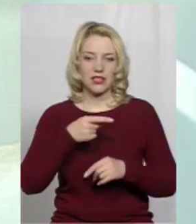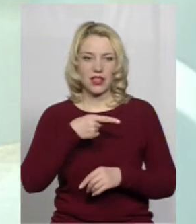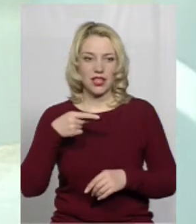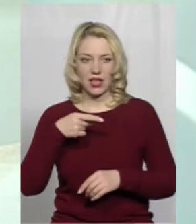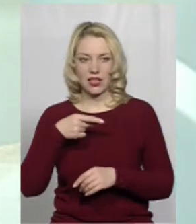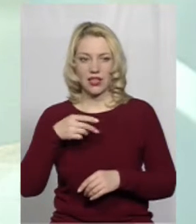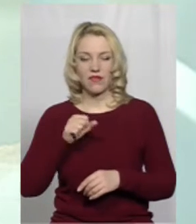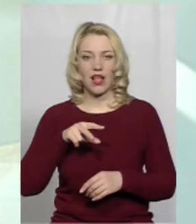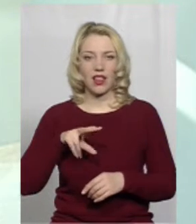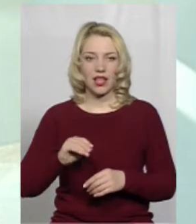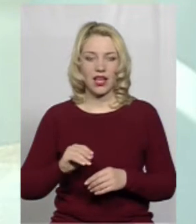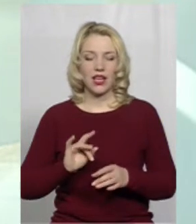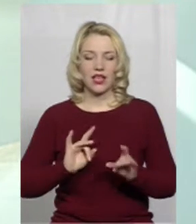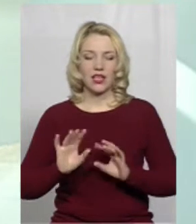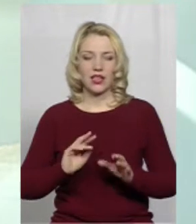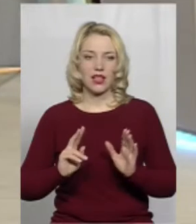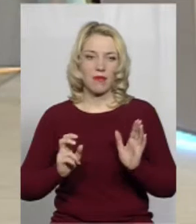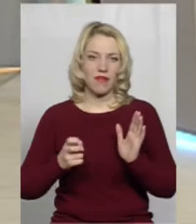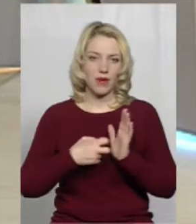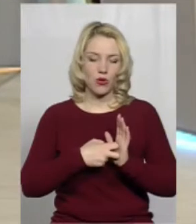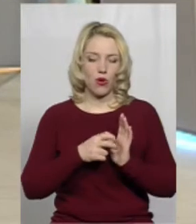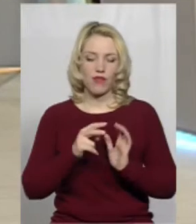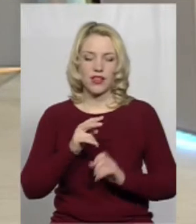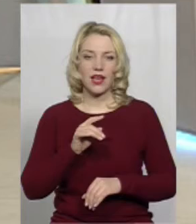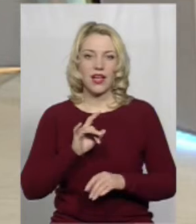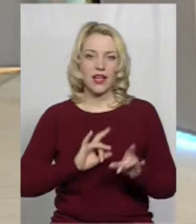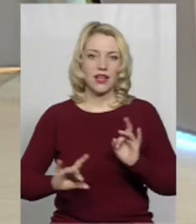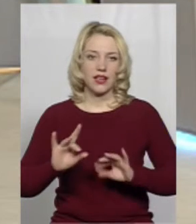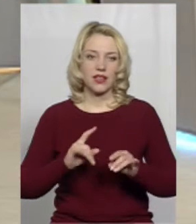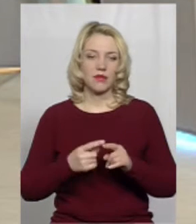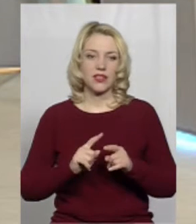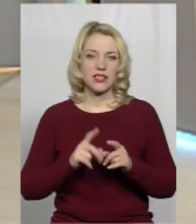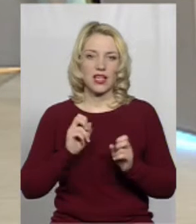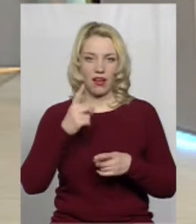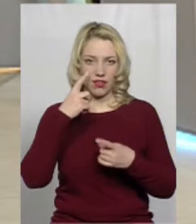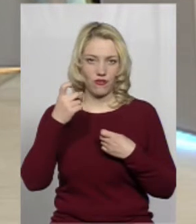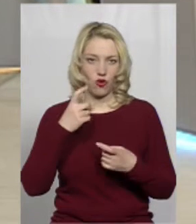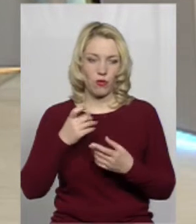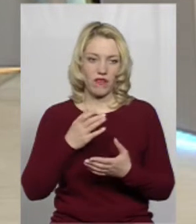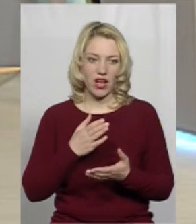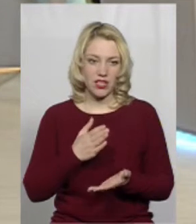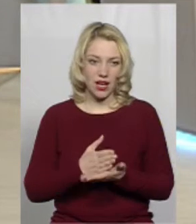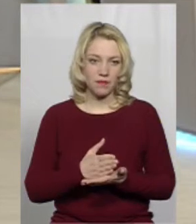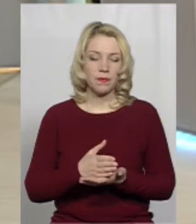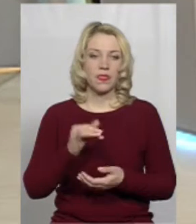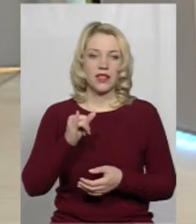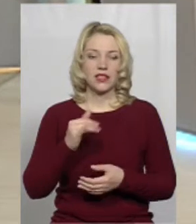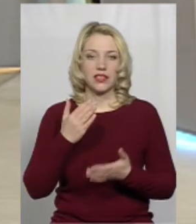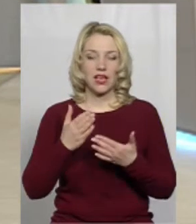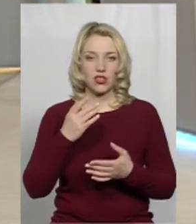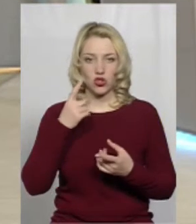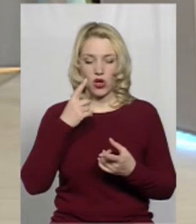Так? Але реклама, маркована як реклама, це є теж елемент інформування. Якщо реклама